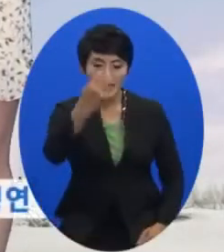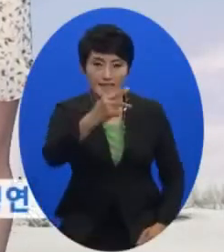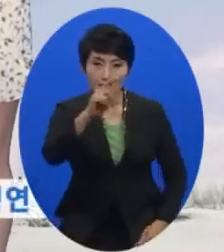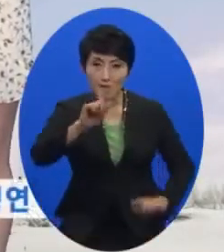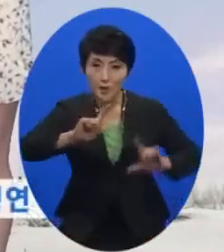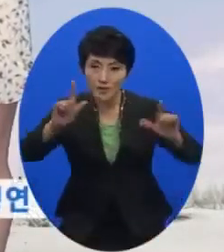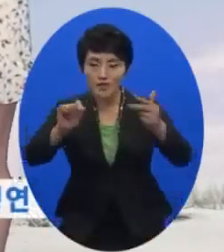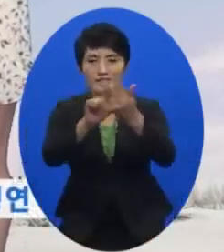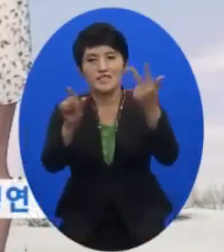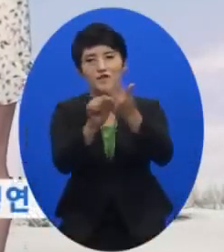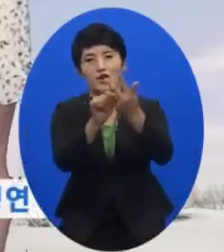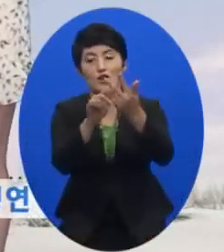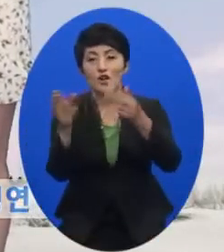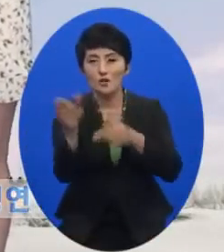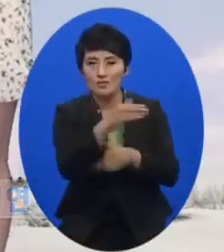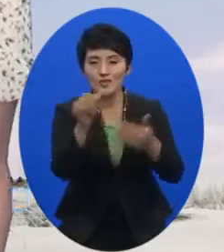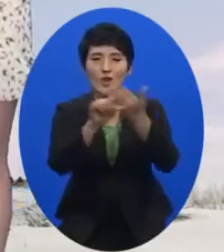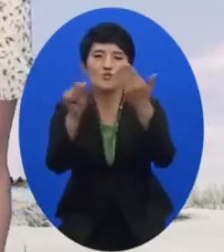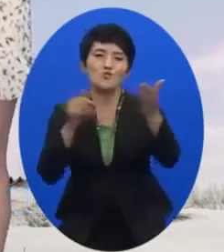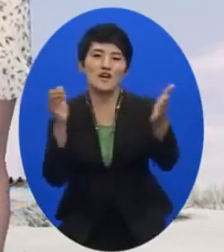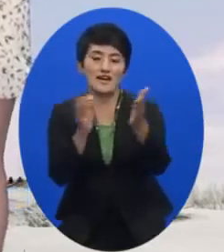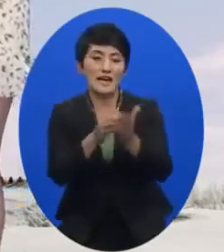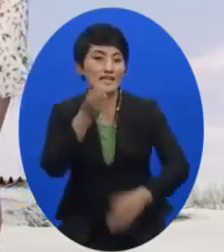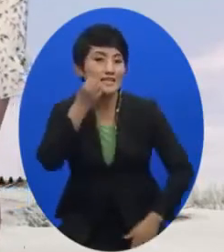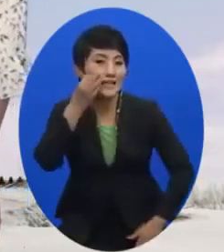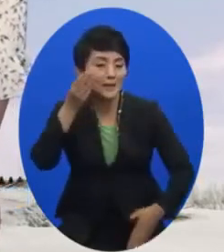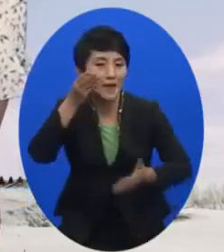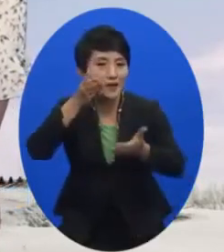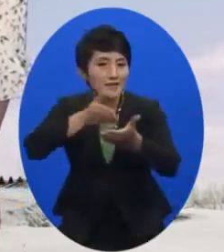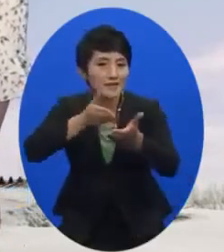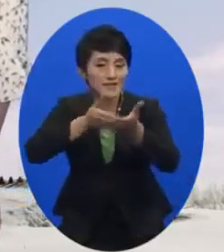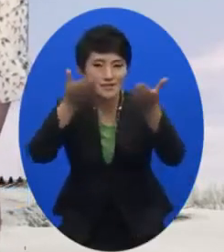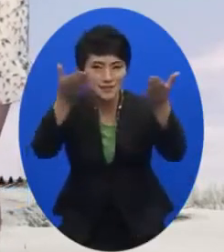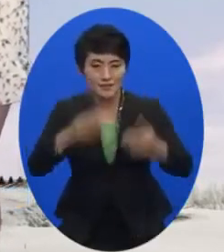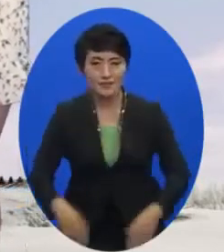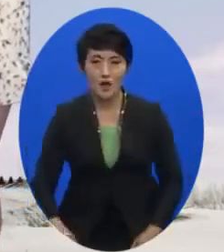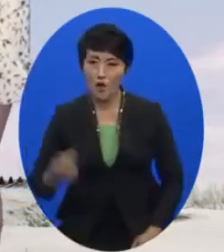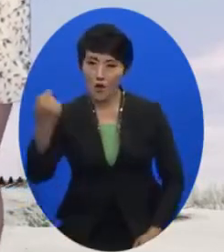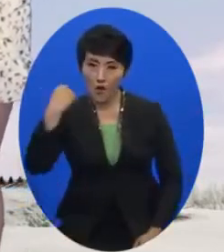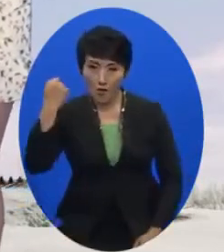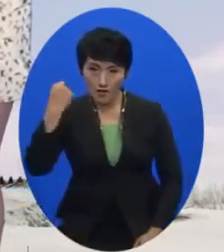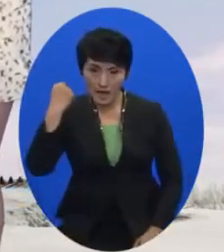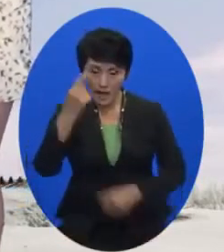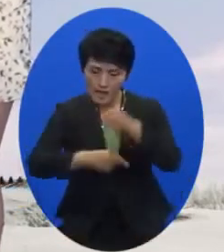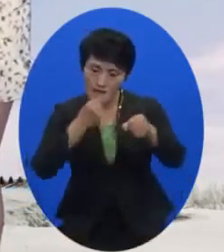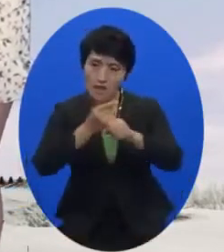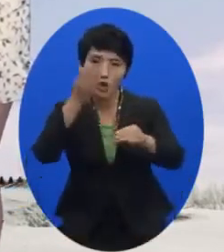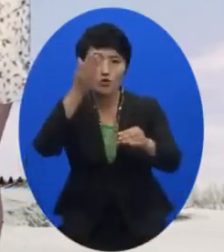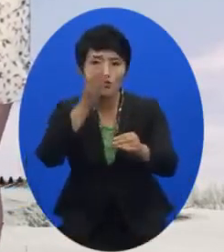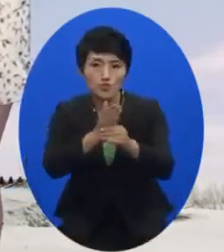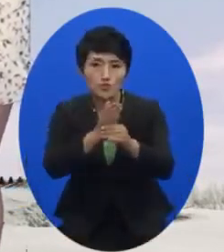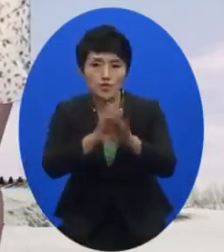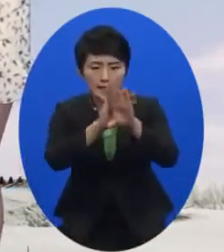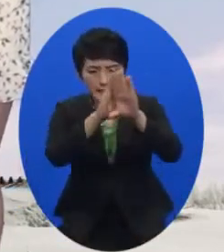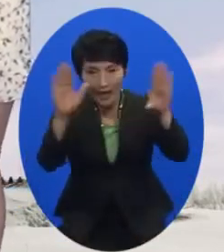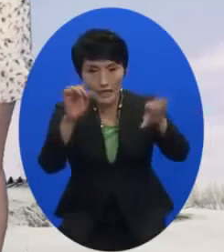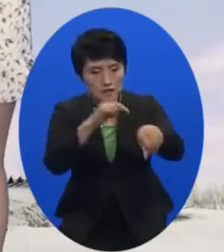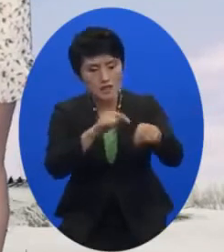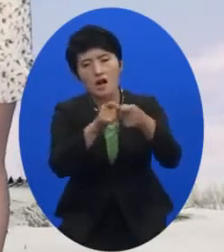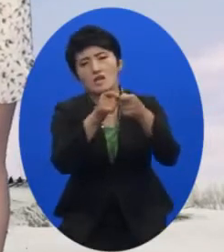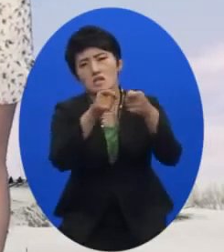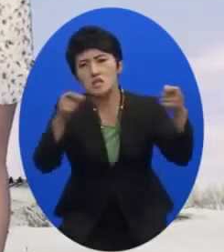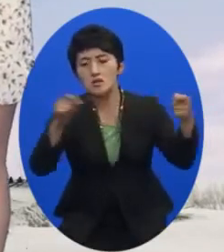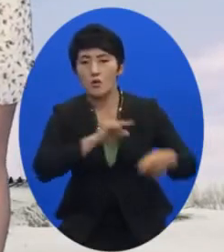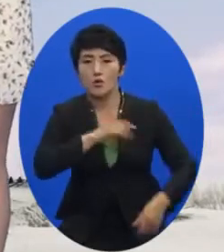2015년 7월부터 9월까지 3개월 날씨 전망입니다. 어제가 1년 중 낮이 가장 길다는 절기 하지였는데요.